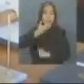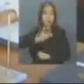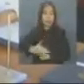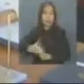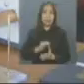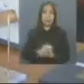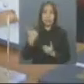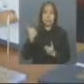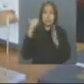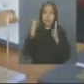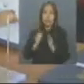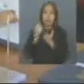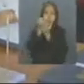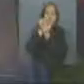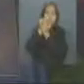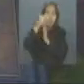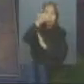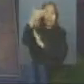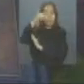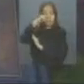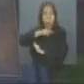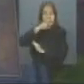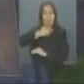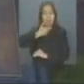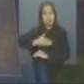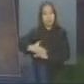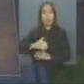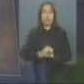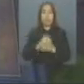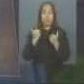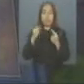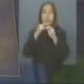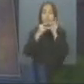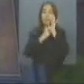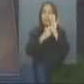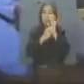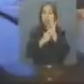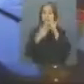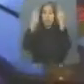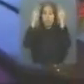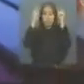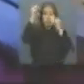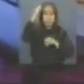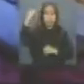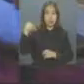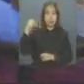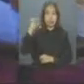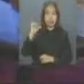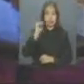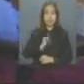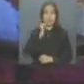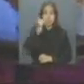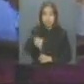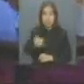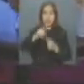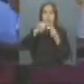งเป็นร่มโพร่มใสของปวงชนชาวไทยตลอดไปอาทินางสาวยิ่งลักษณ์ชินวัตรนายกรัฐมนตรีพลเอกยุทธศัก